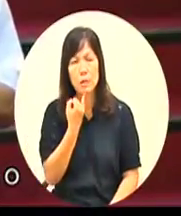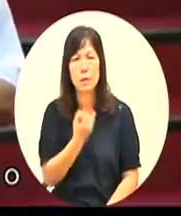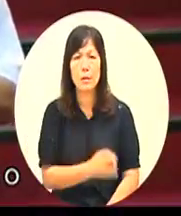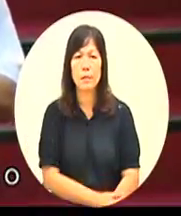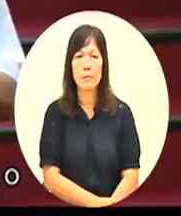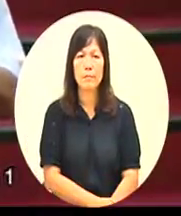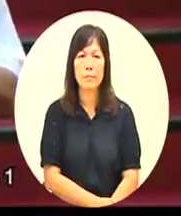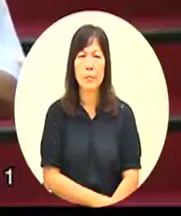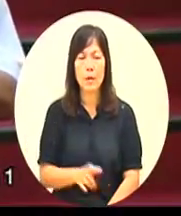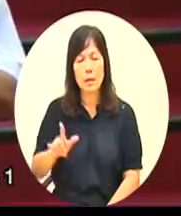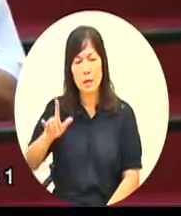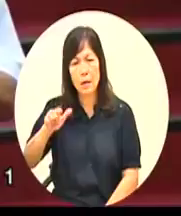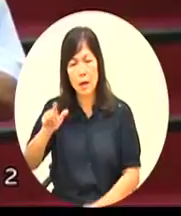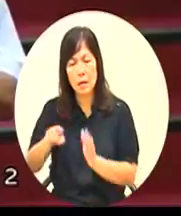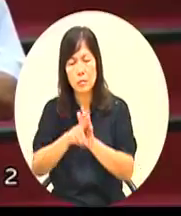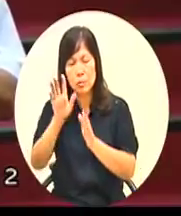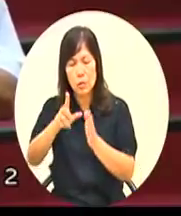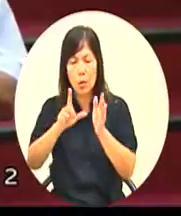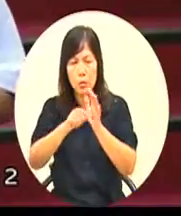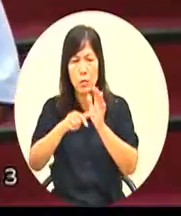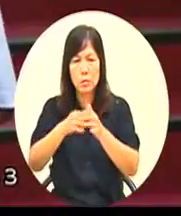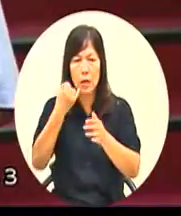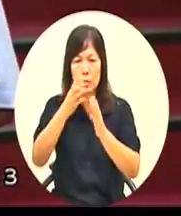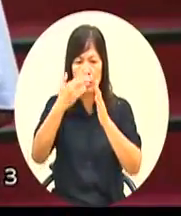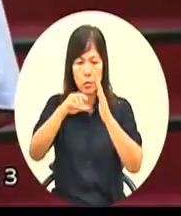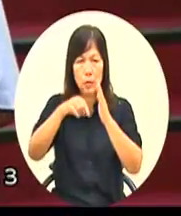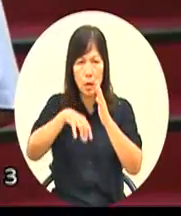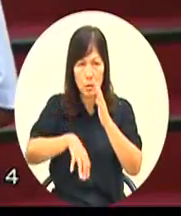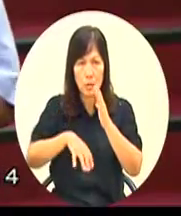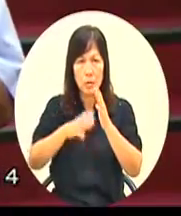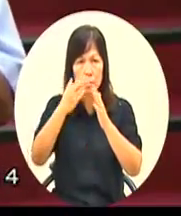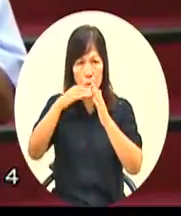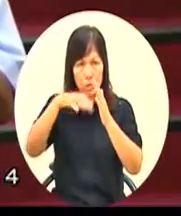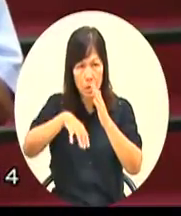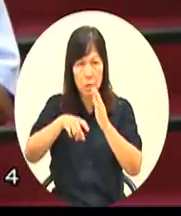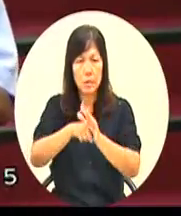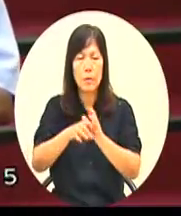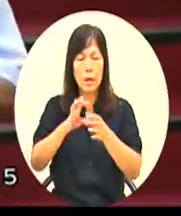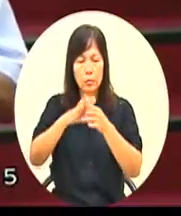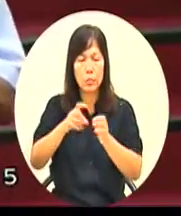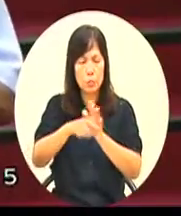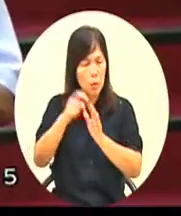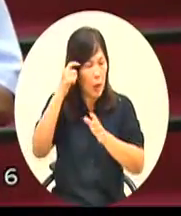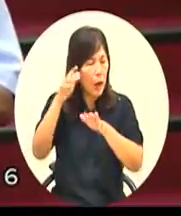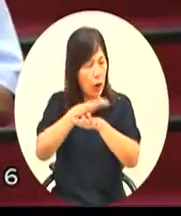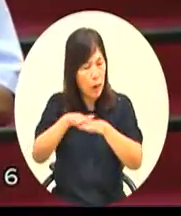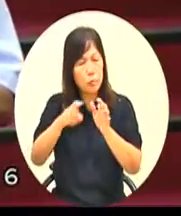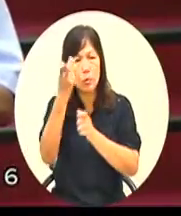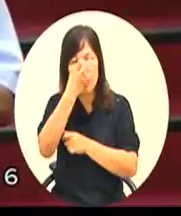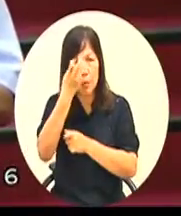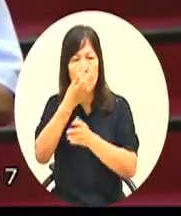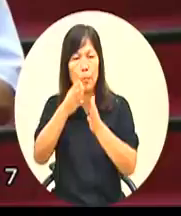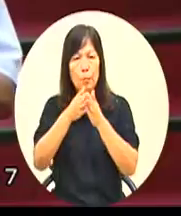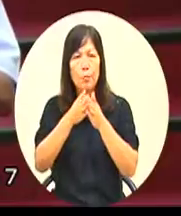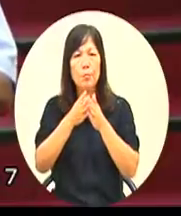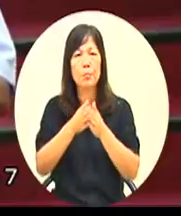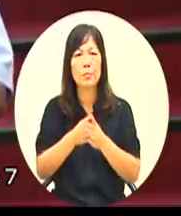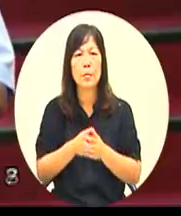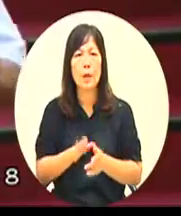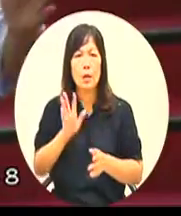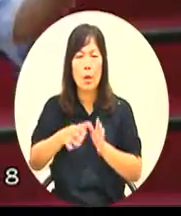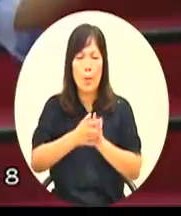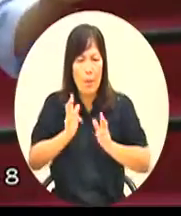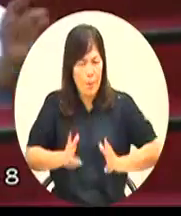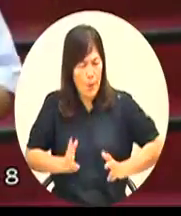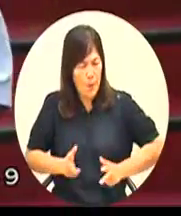老师啊，有时候会在校园里面呢，为了安全的管理，也会跑步